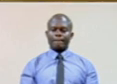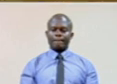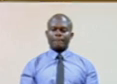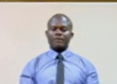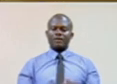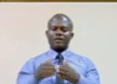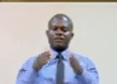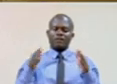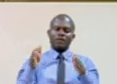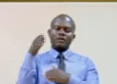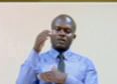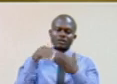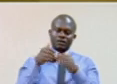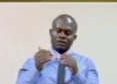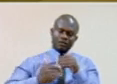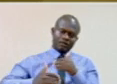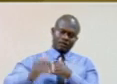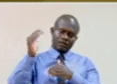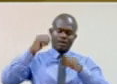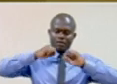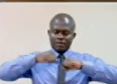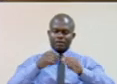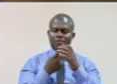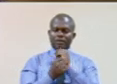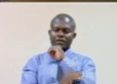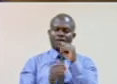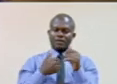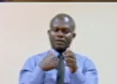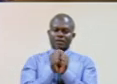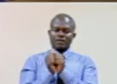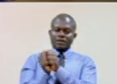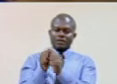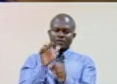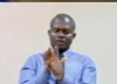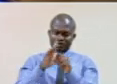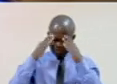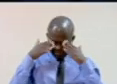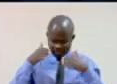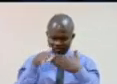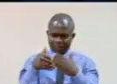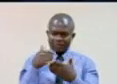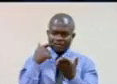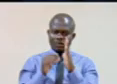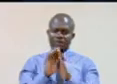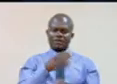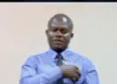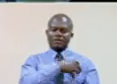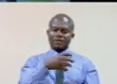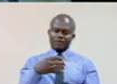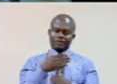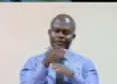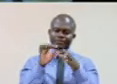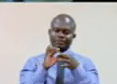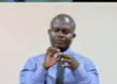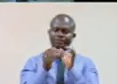Ifungurwa ry'ambasade rije rikurikira amasezerano ibihugu byombi byagiranye ahanini yibanda ku iterambere ry'ubukungu. Minisitiri